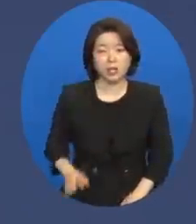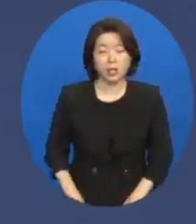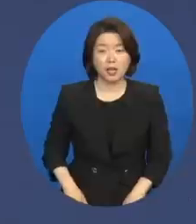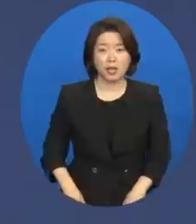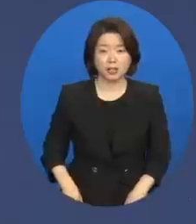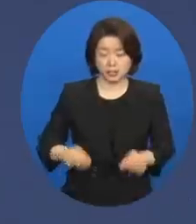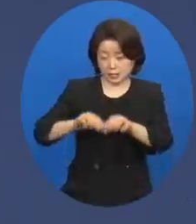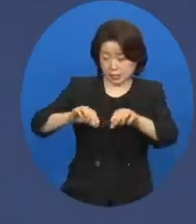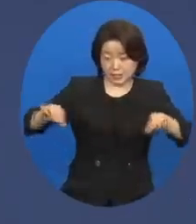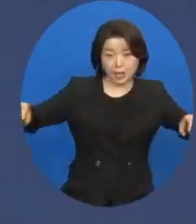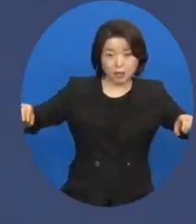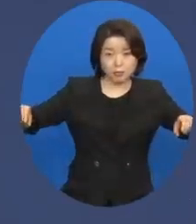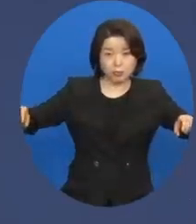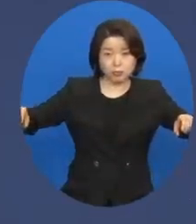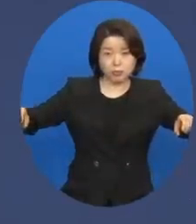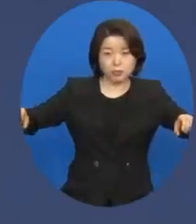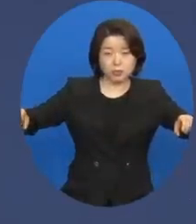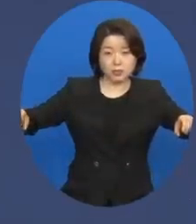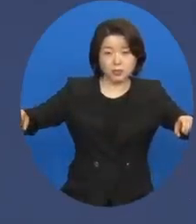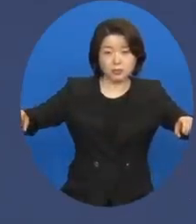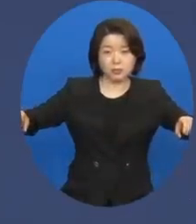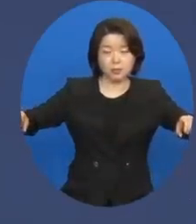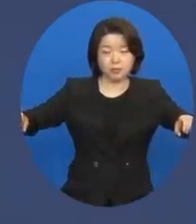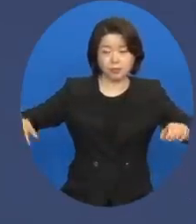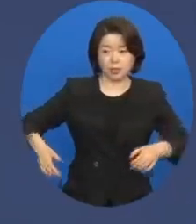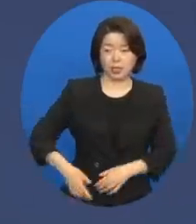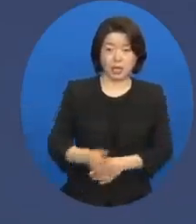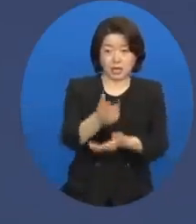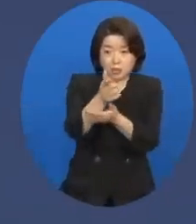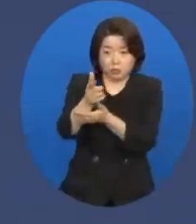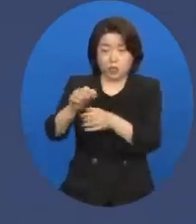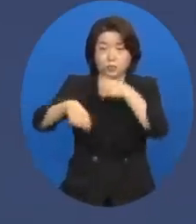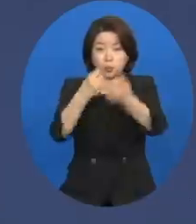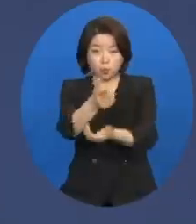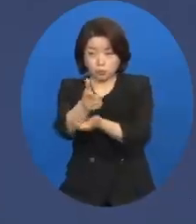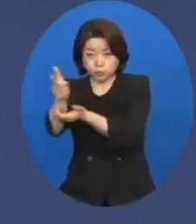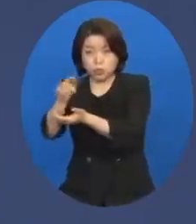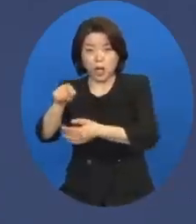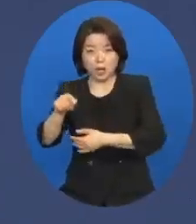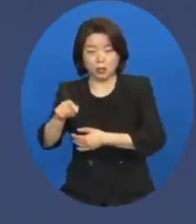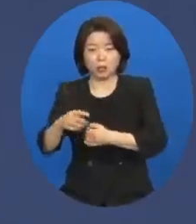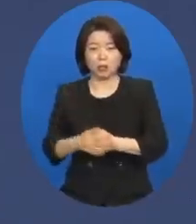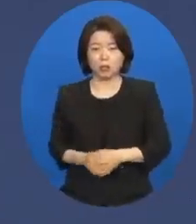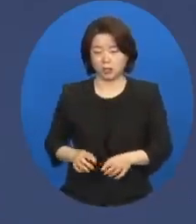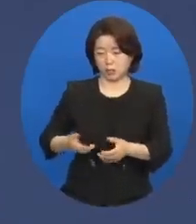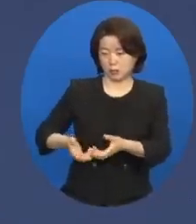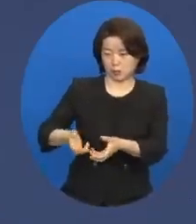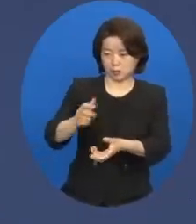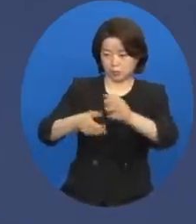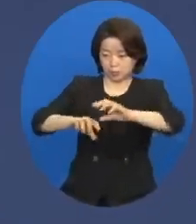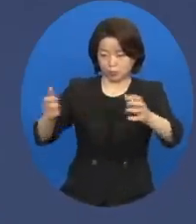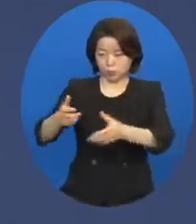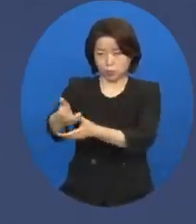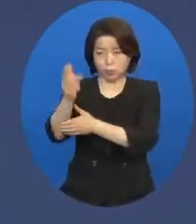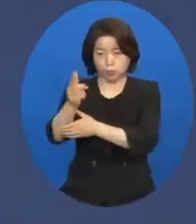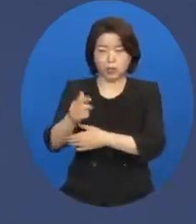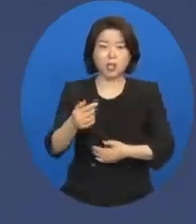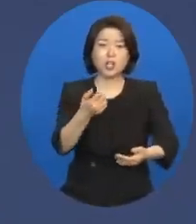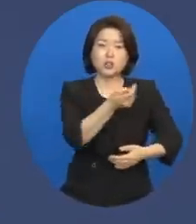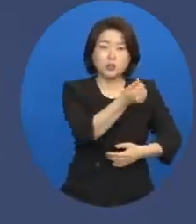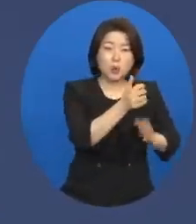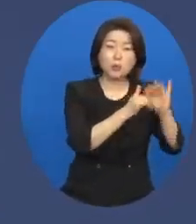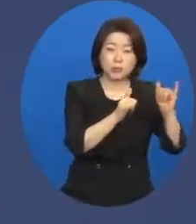라이플 이렇게 이 쌍년발 그 사냥총을 갖고 계셨거든요. 그때는 지금처럼 좀 허술해서 소수의 사람들이 갖고 있었기